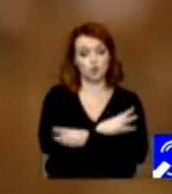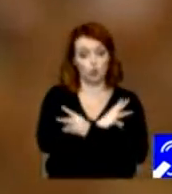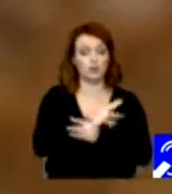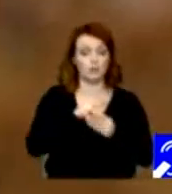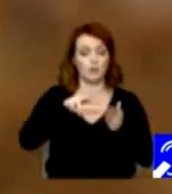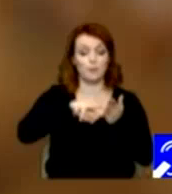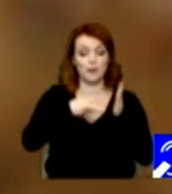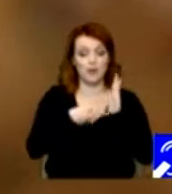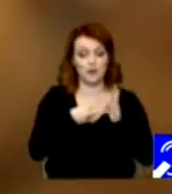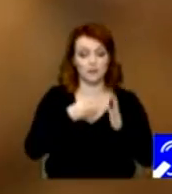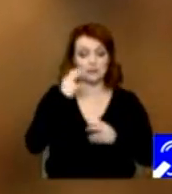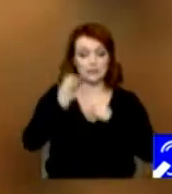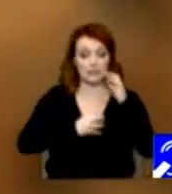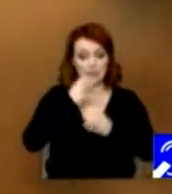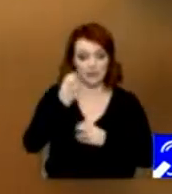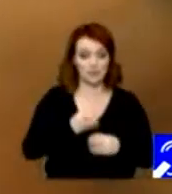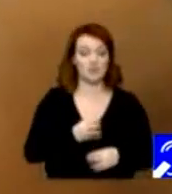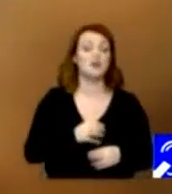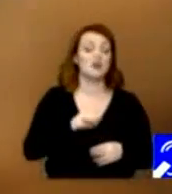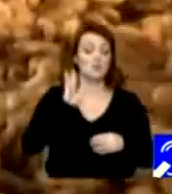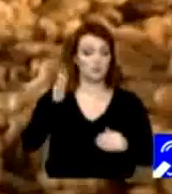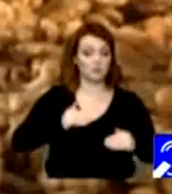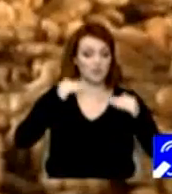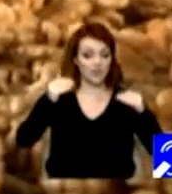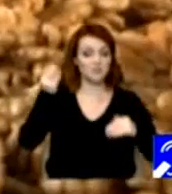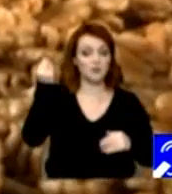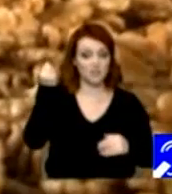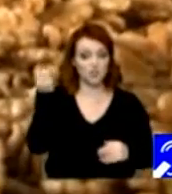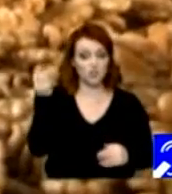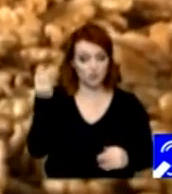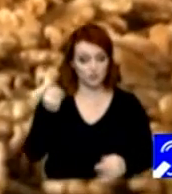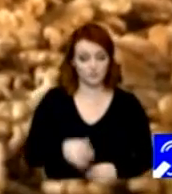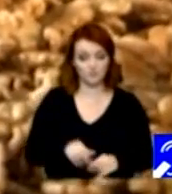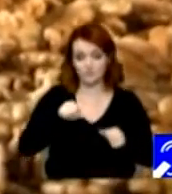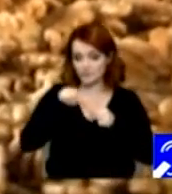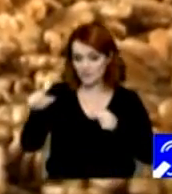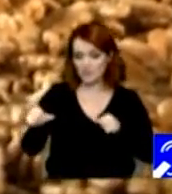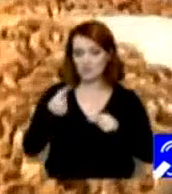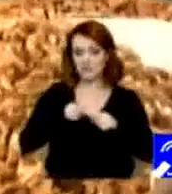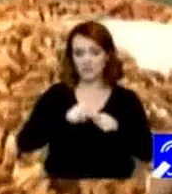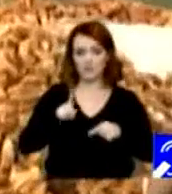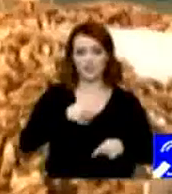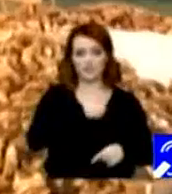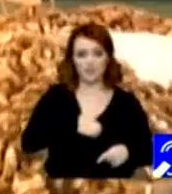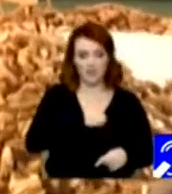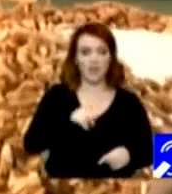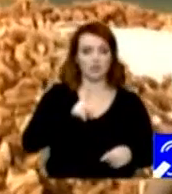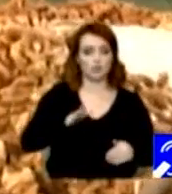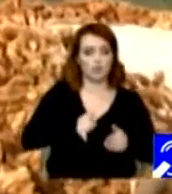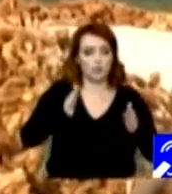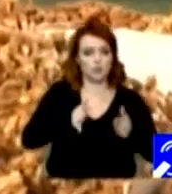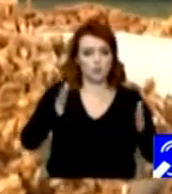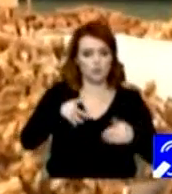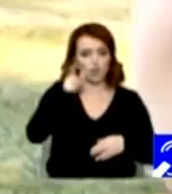masă înseamnă o creștere a prețurilor care auto vedem în acest moment afară de asta un factor foarte important este creșterea consumului de